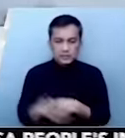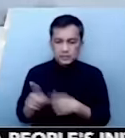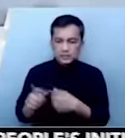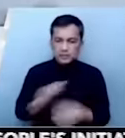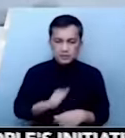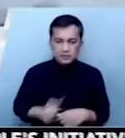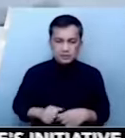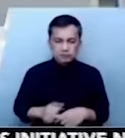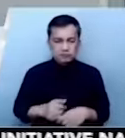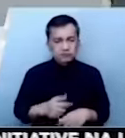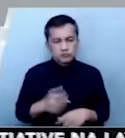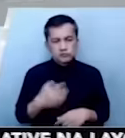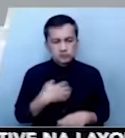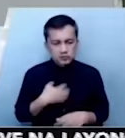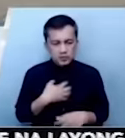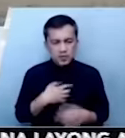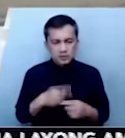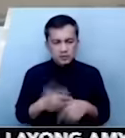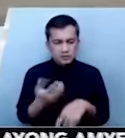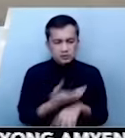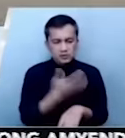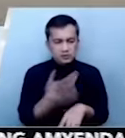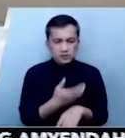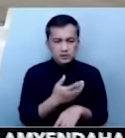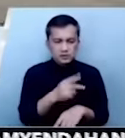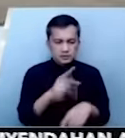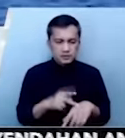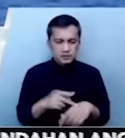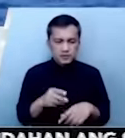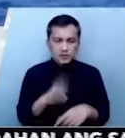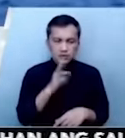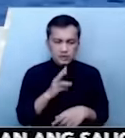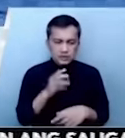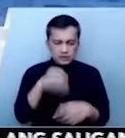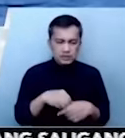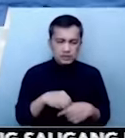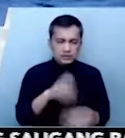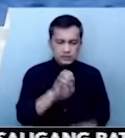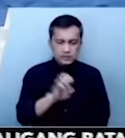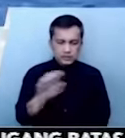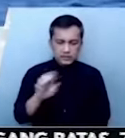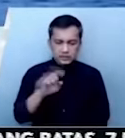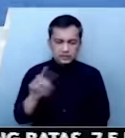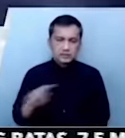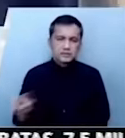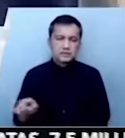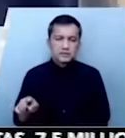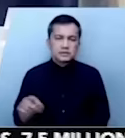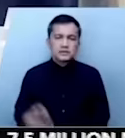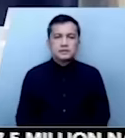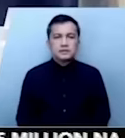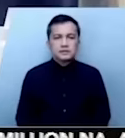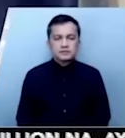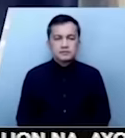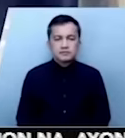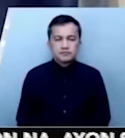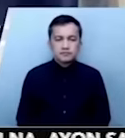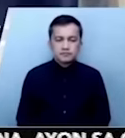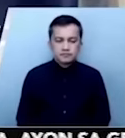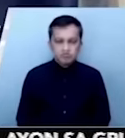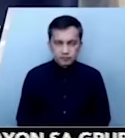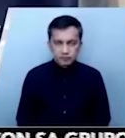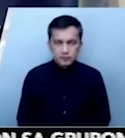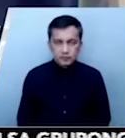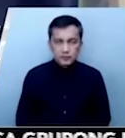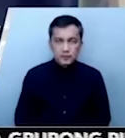panggigipit sa Pilipinas sa mga katubigang nasa loob ng Exclusive Economic Zone o EEZ. India stands shoulder to